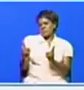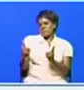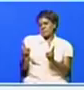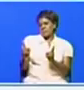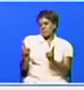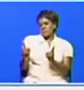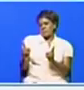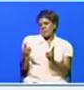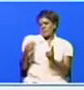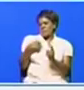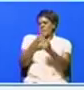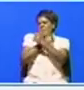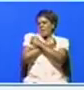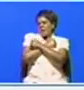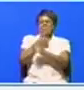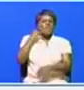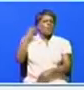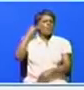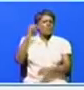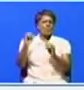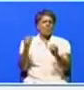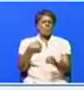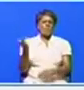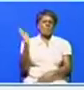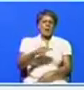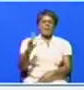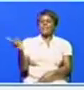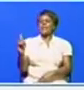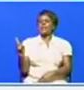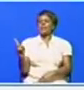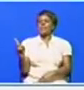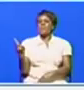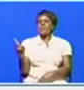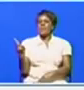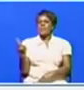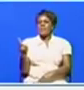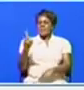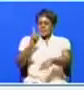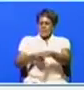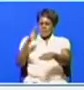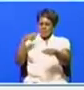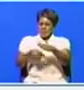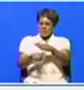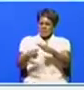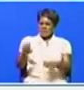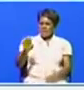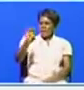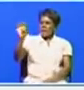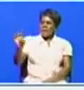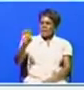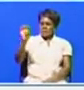kupenda Nakuru sana, ikabidi nimerudi Nairobi. And sasa wakati nilipoingia nchi ya Uingereza